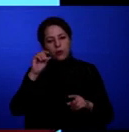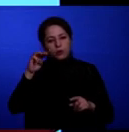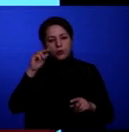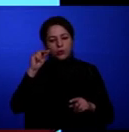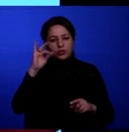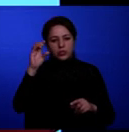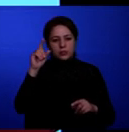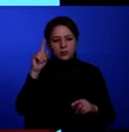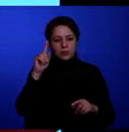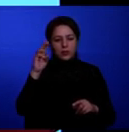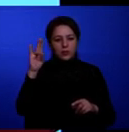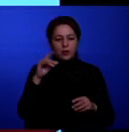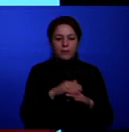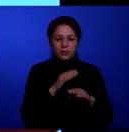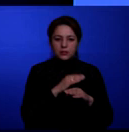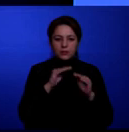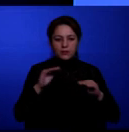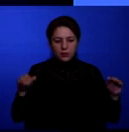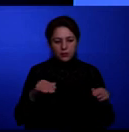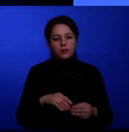отлично справились с этим заданием и